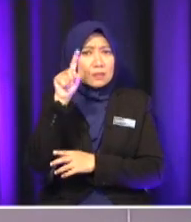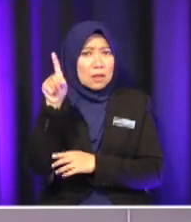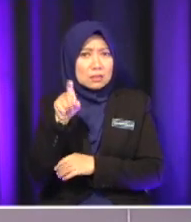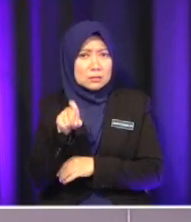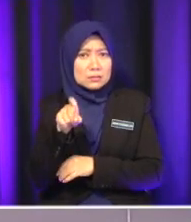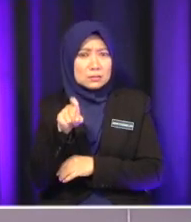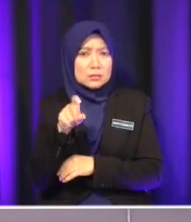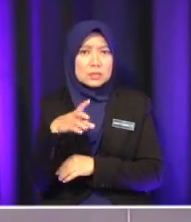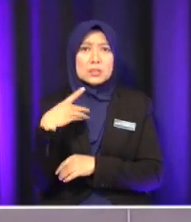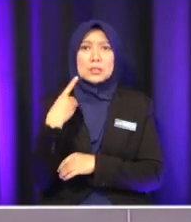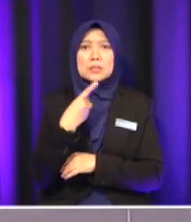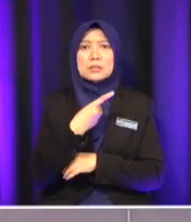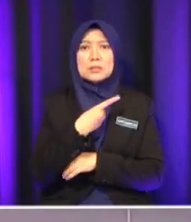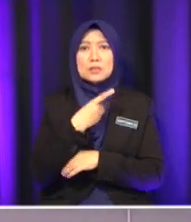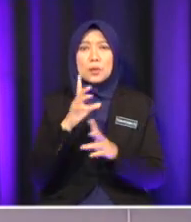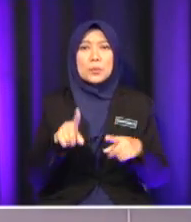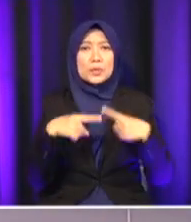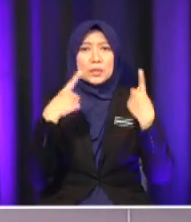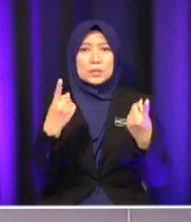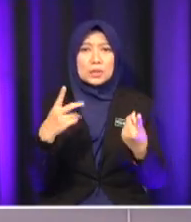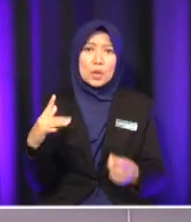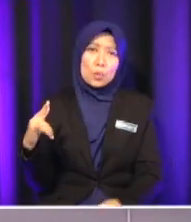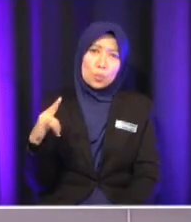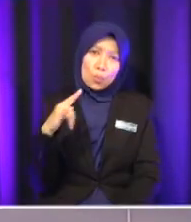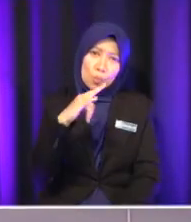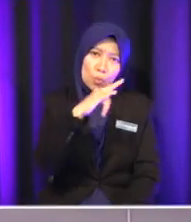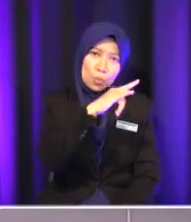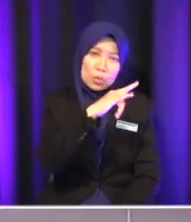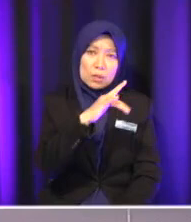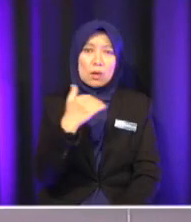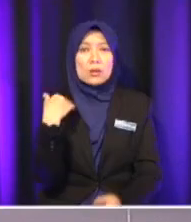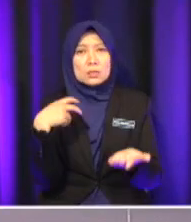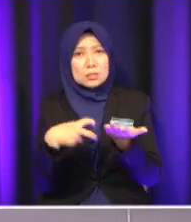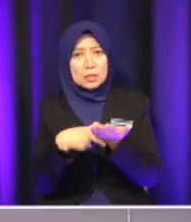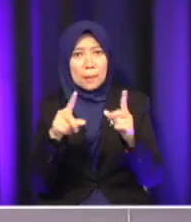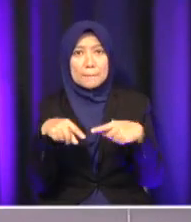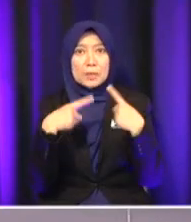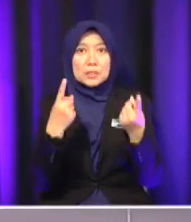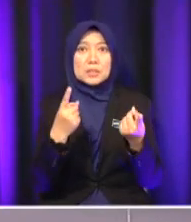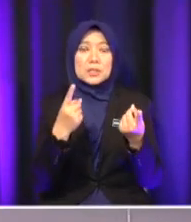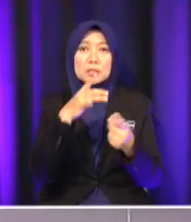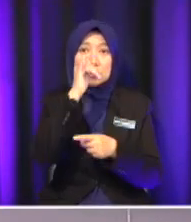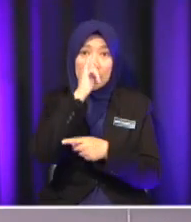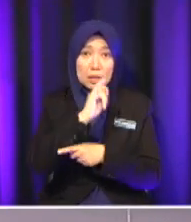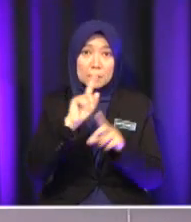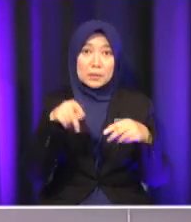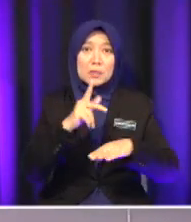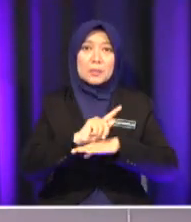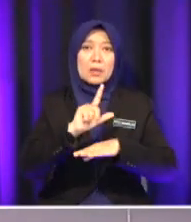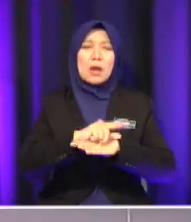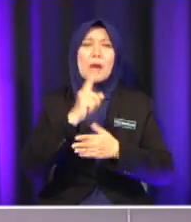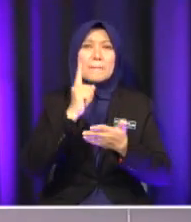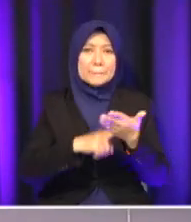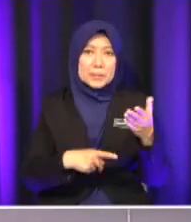kita gini sampai pergi ke epot sana sampai ada tiketnya pergi Thailand kawin Apa